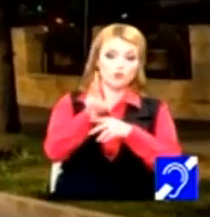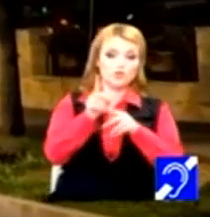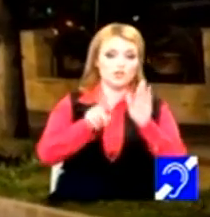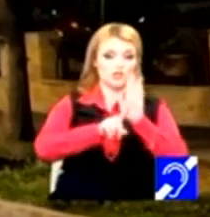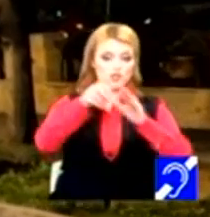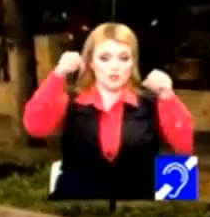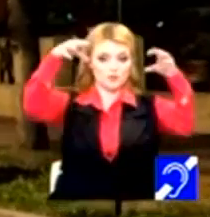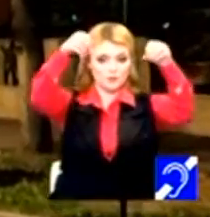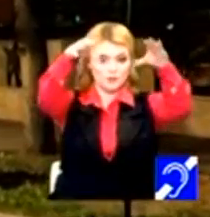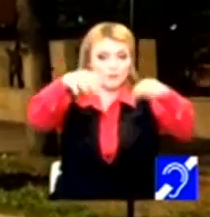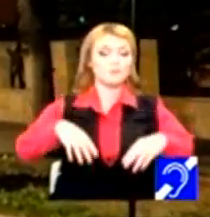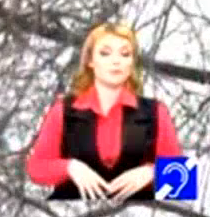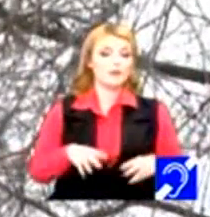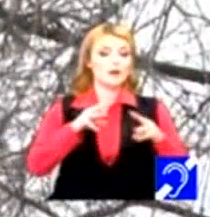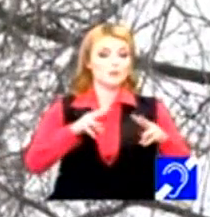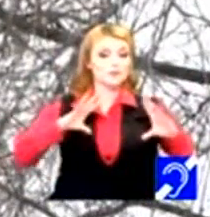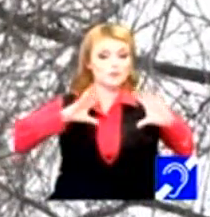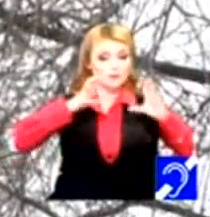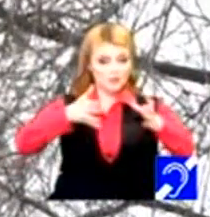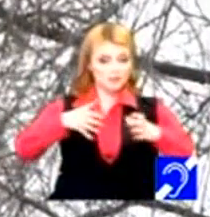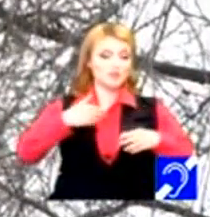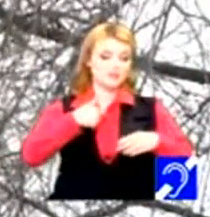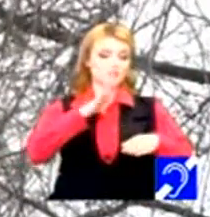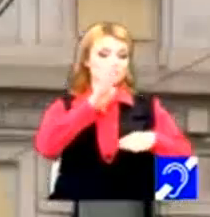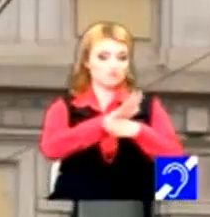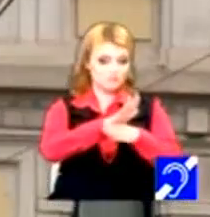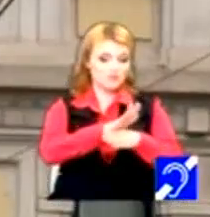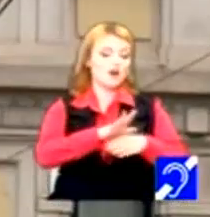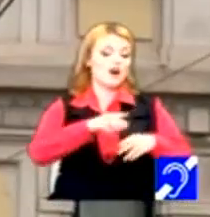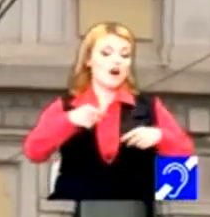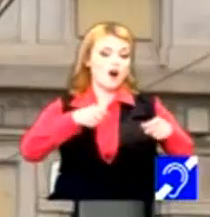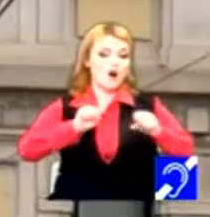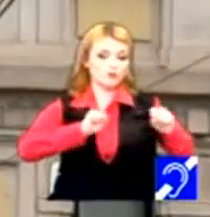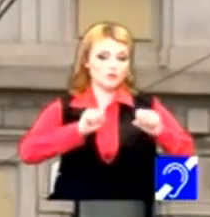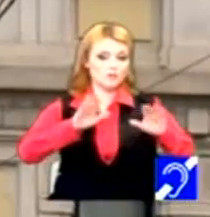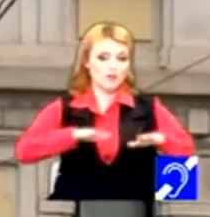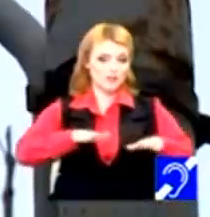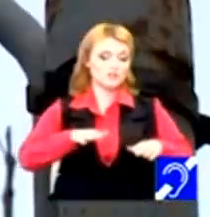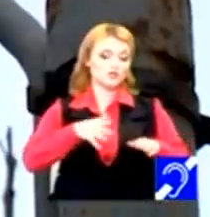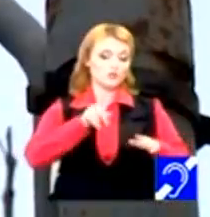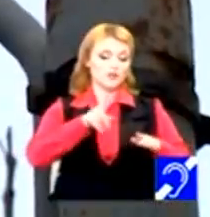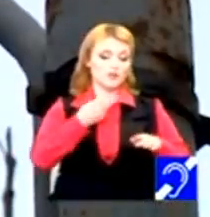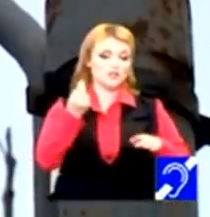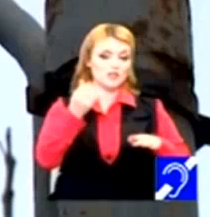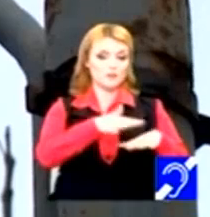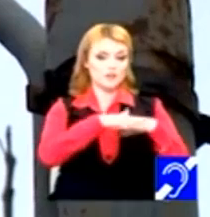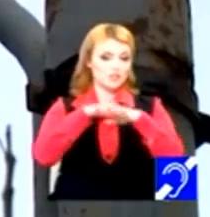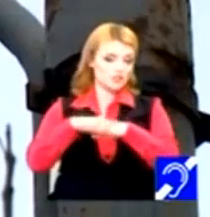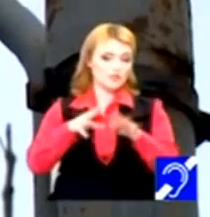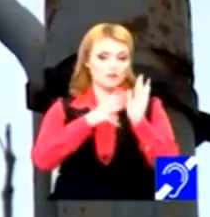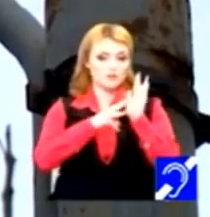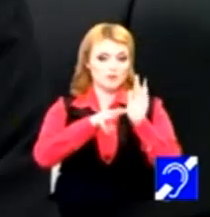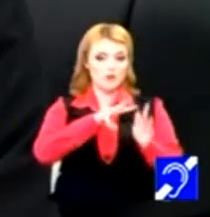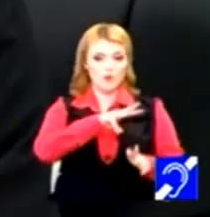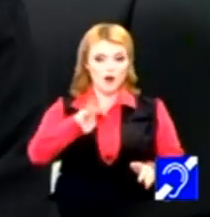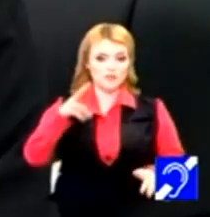timp de către șoferi. Ministerul Mediului vrea să pună la dispoziția autorităților locale 80 de milioane de euro pentru înlocuirea becurilor vechi de pe